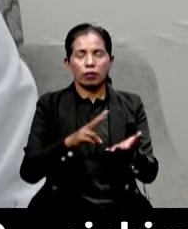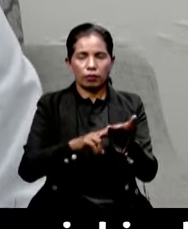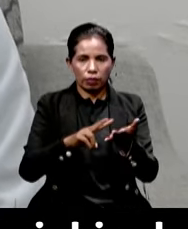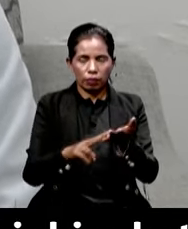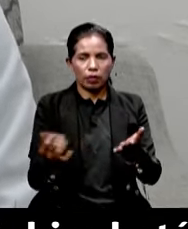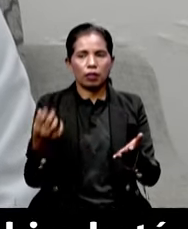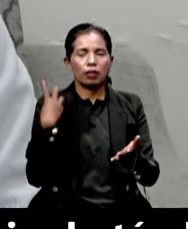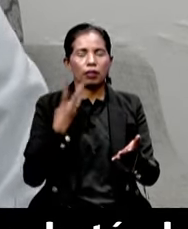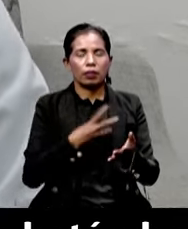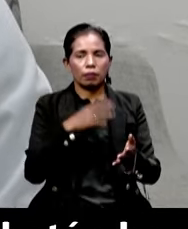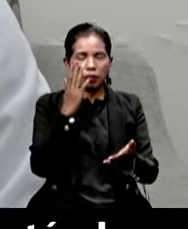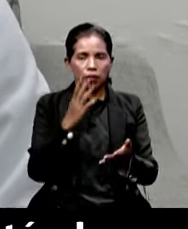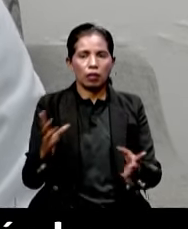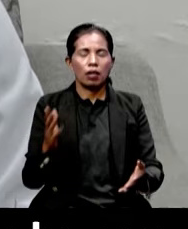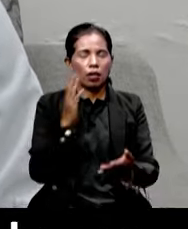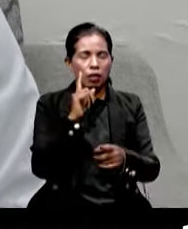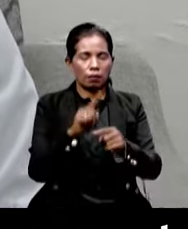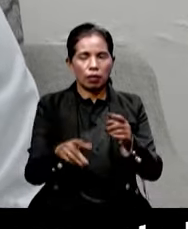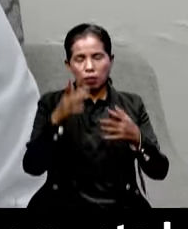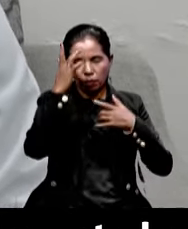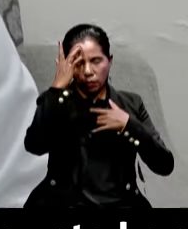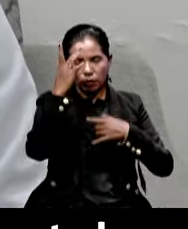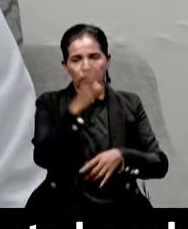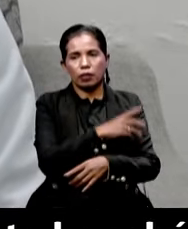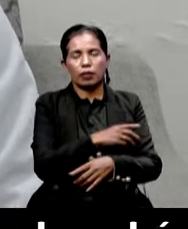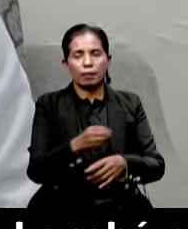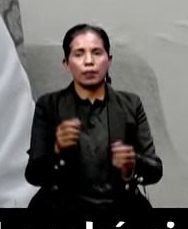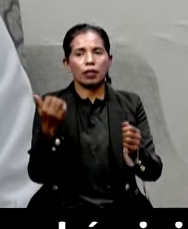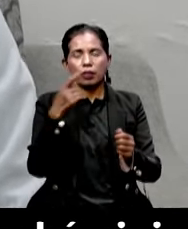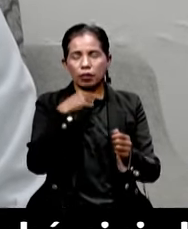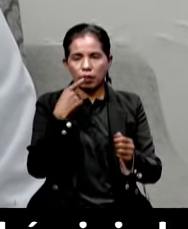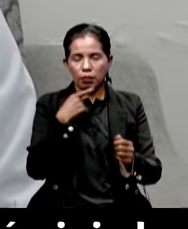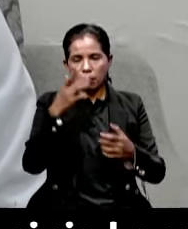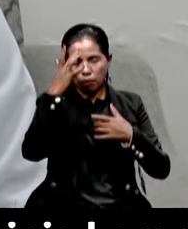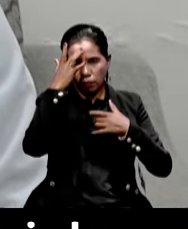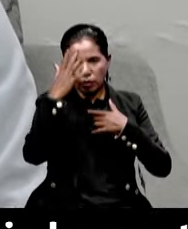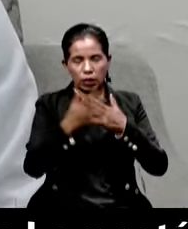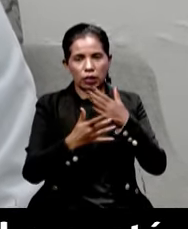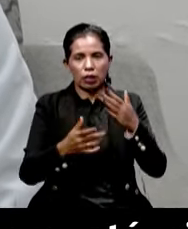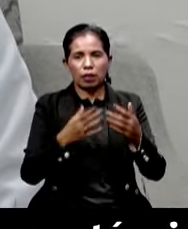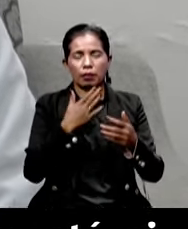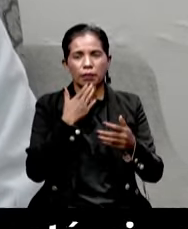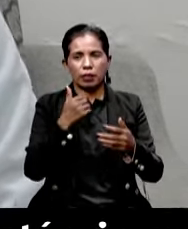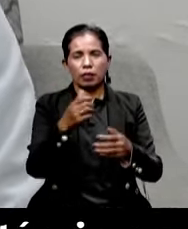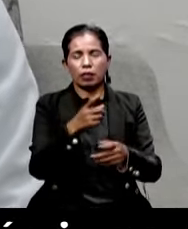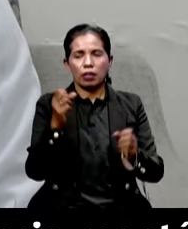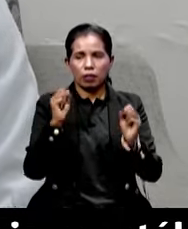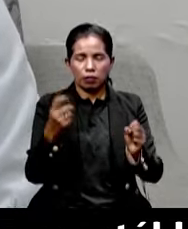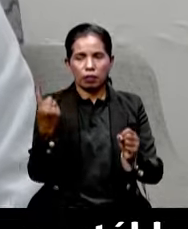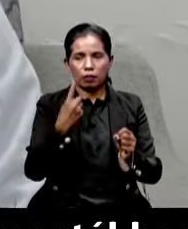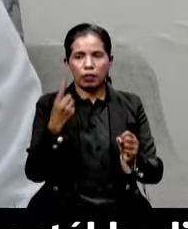bele prevene hasor moras stroke basere ne be mak ho moras diabetes ran midar trata atu